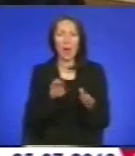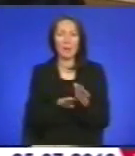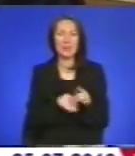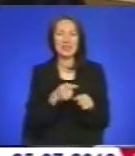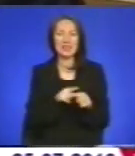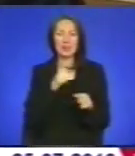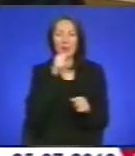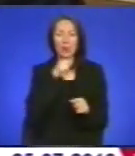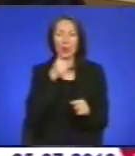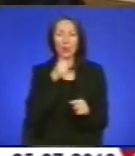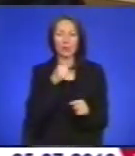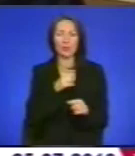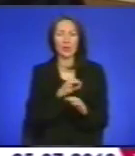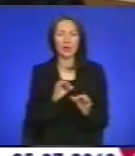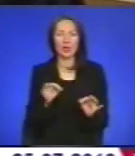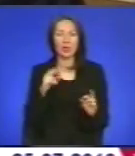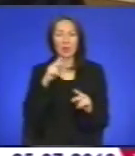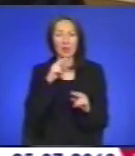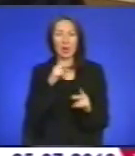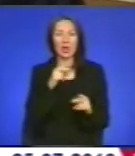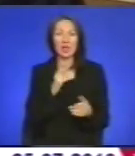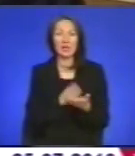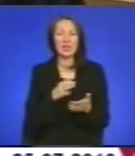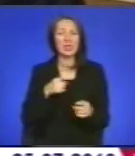натягнута. Ну, ще є інші згадки.